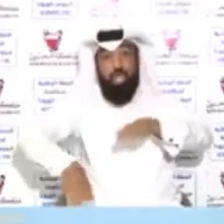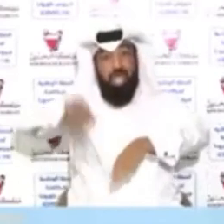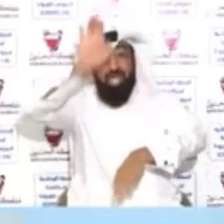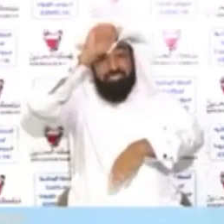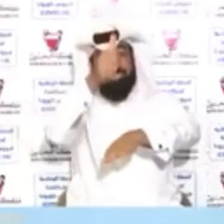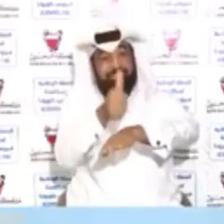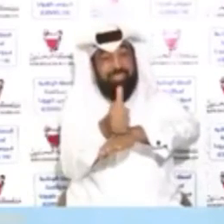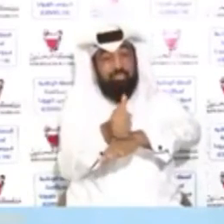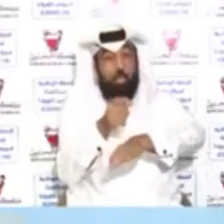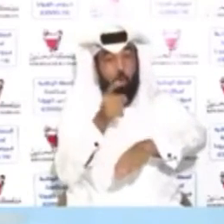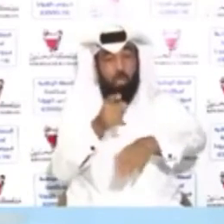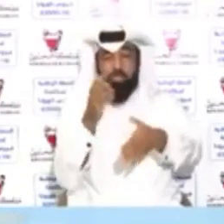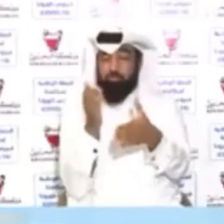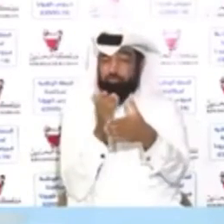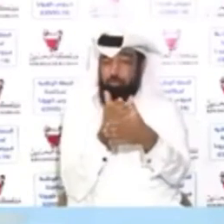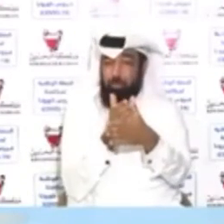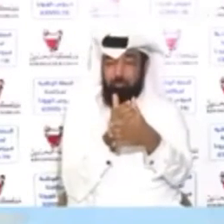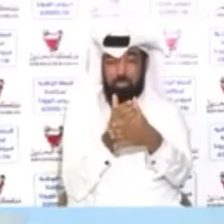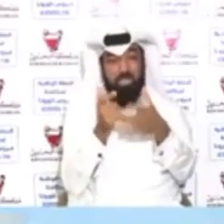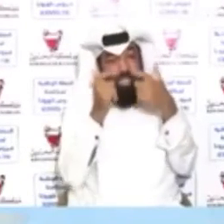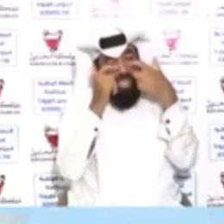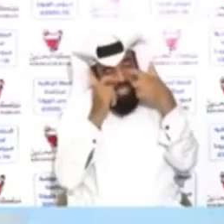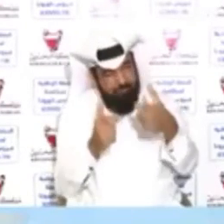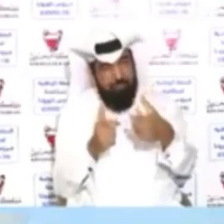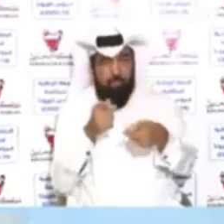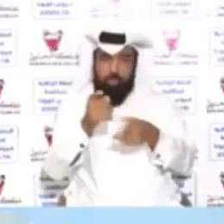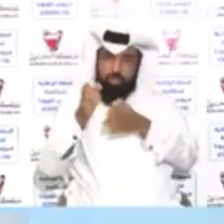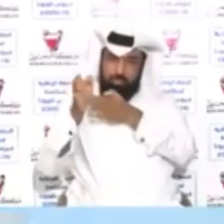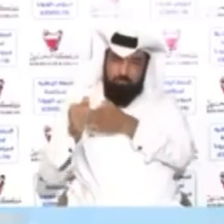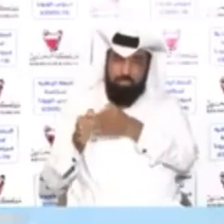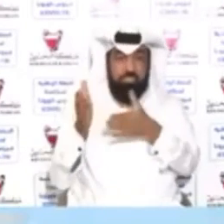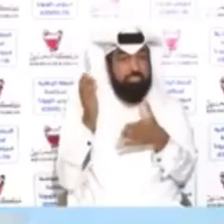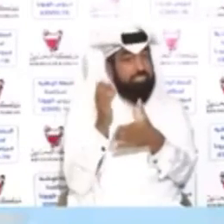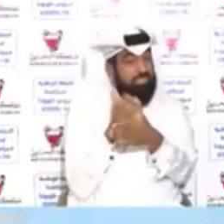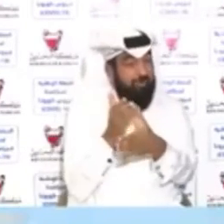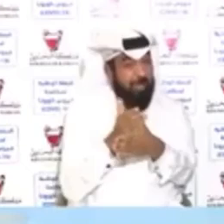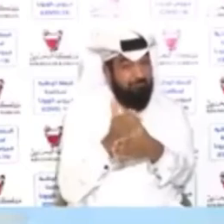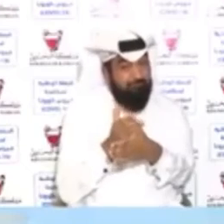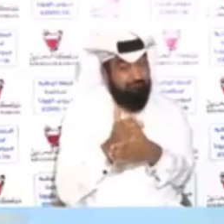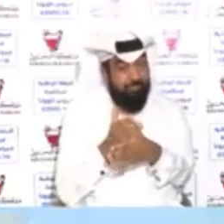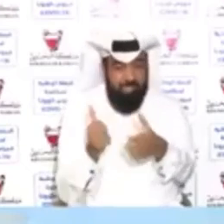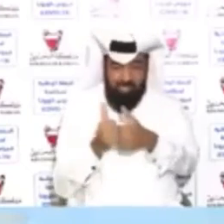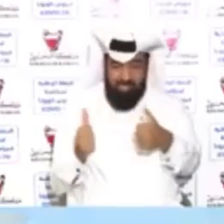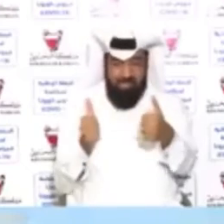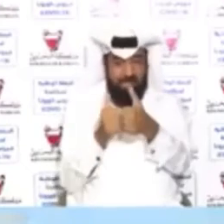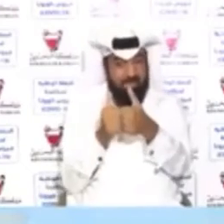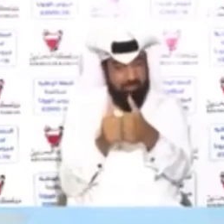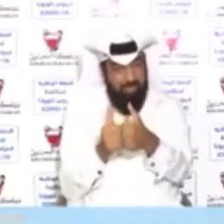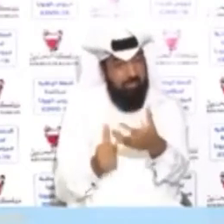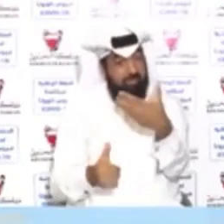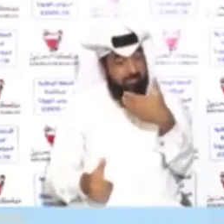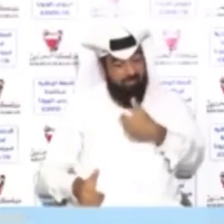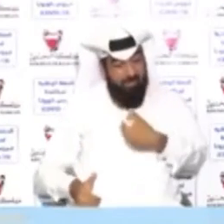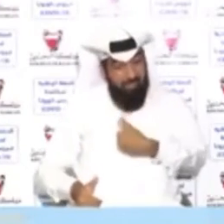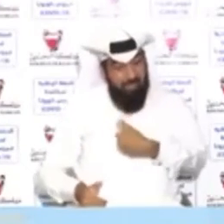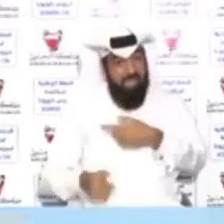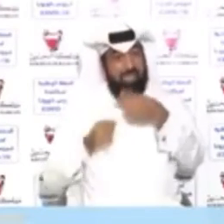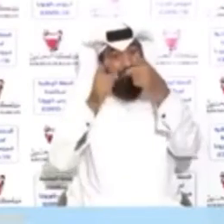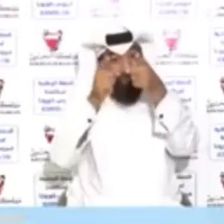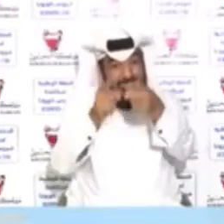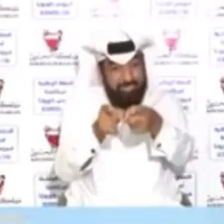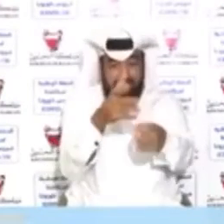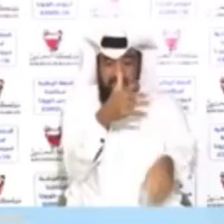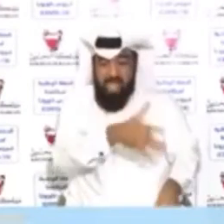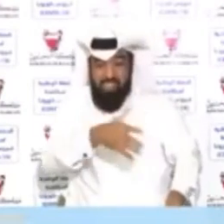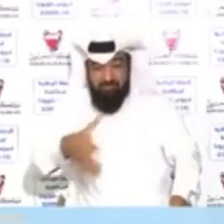اللي تمنع انتقال الفيروس لأي شخص، لنا شخصيا، إلى عوائلنا، إلى المخالطين إلينا، حتى في أماكن